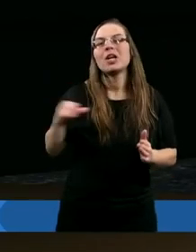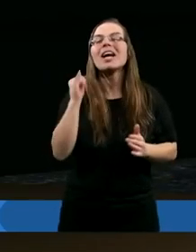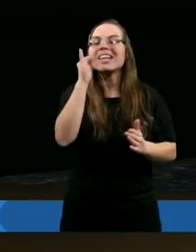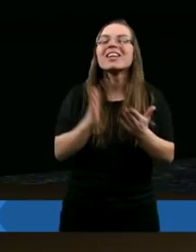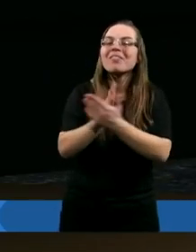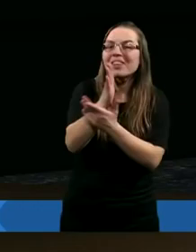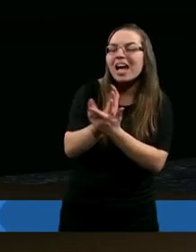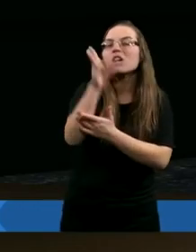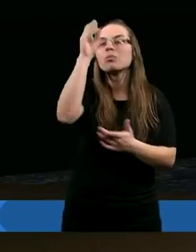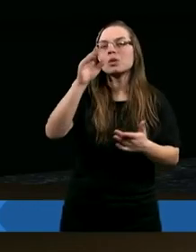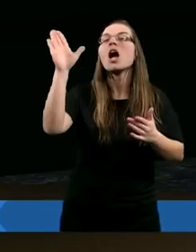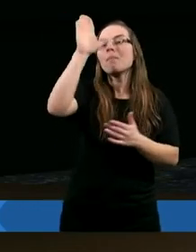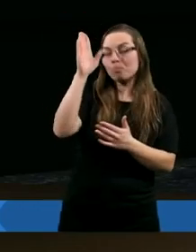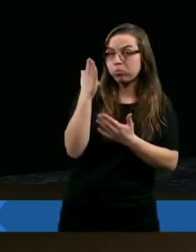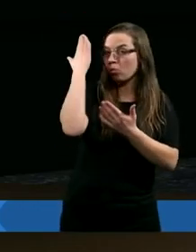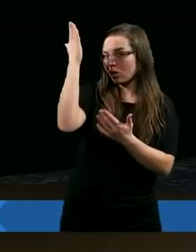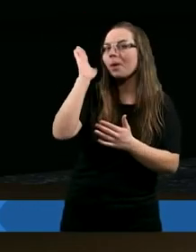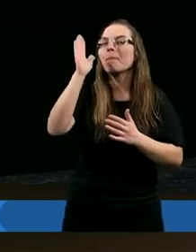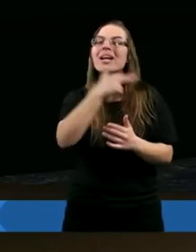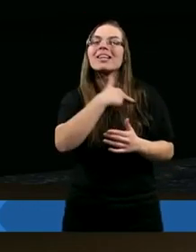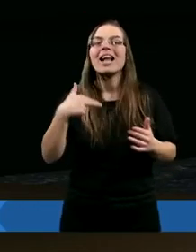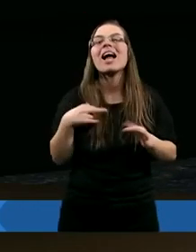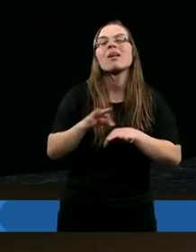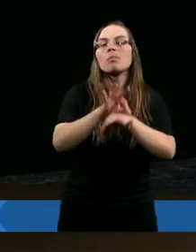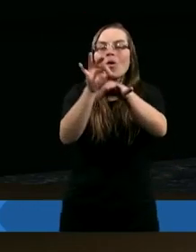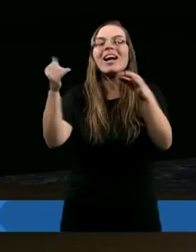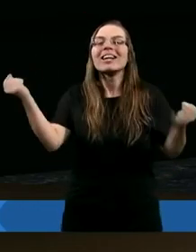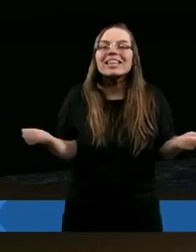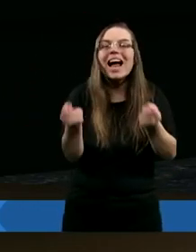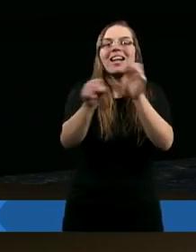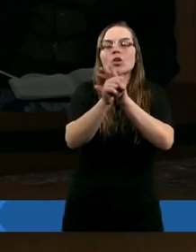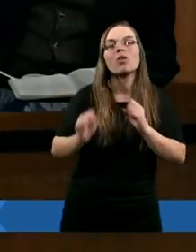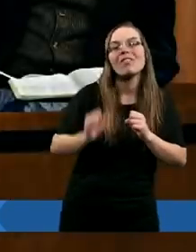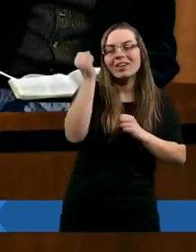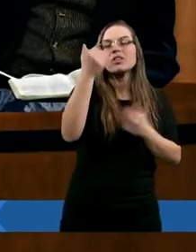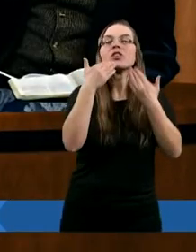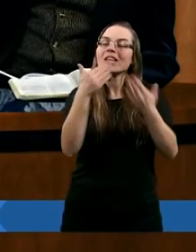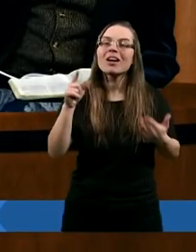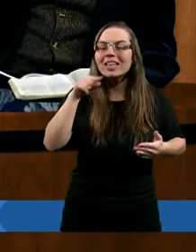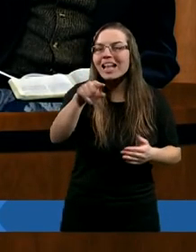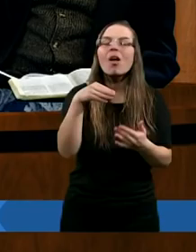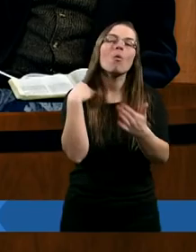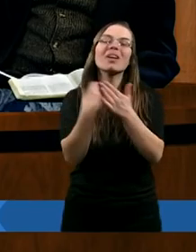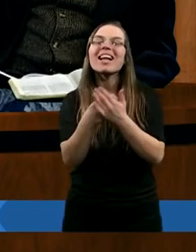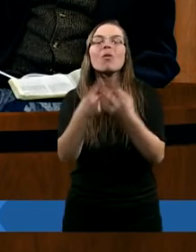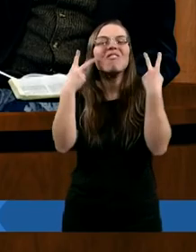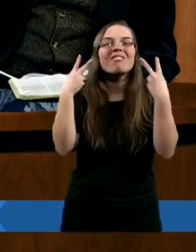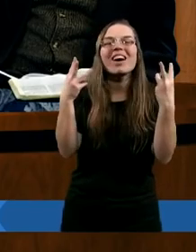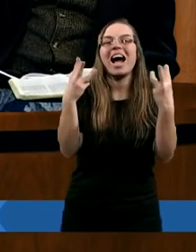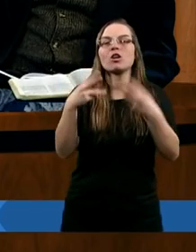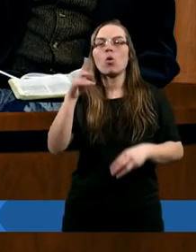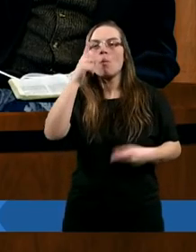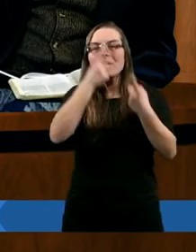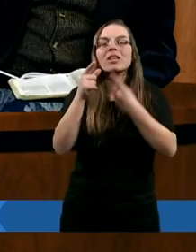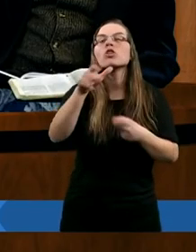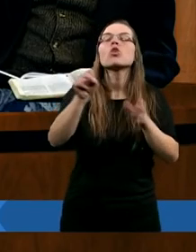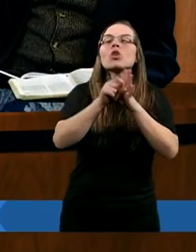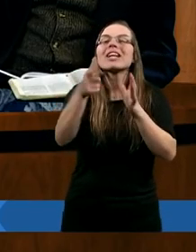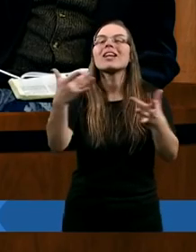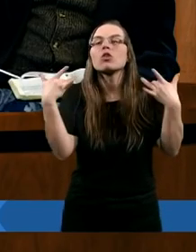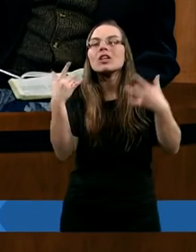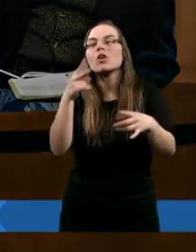i wierzmy, że Bóg będzie nas prowadził stale do zwycięstwa. Dziękuję za tę cenną myśl. To jest kwintesencja w zasadzie